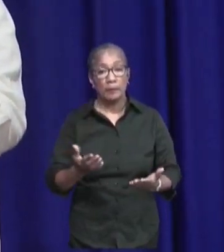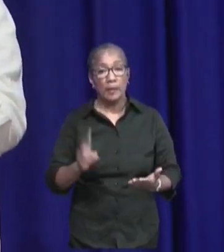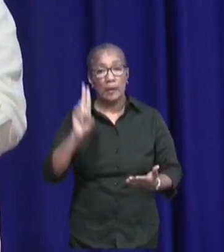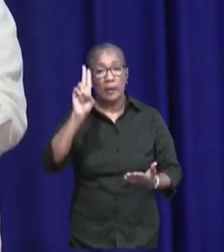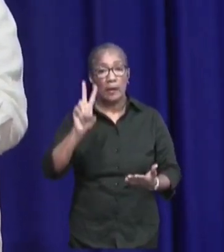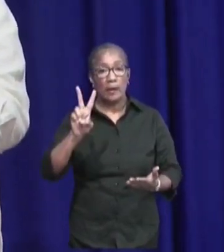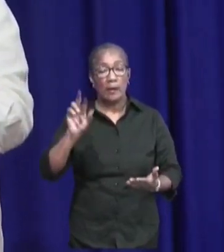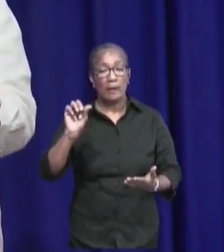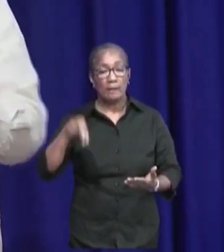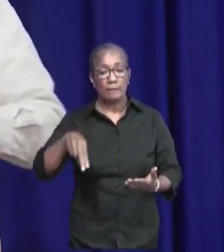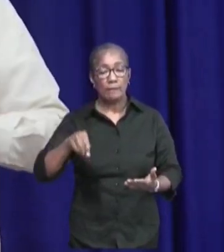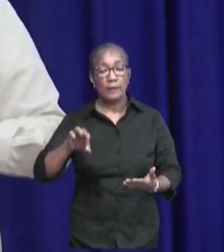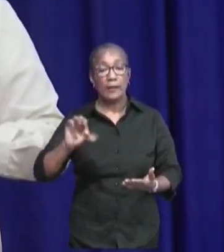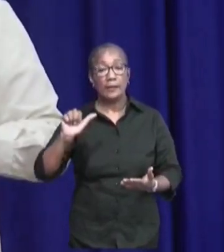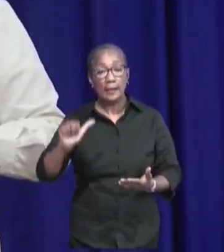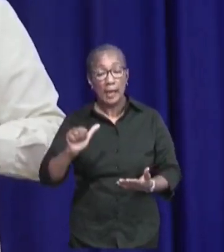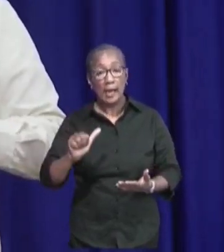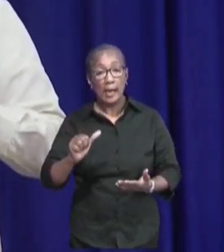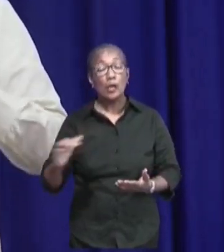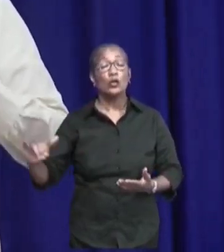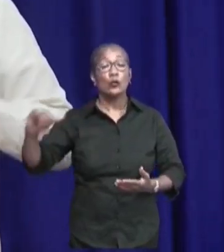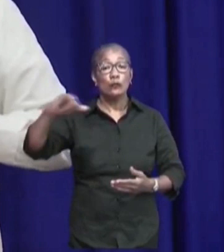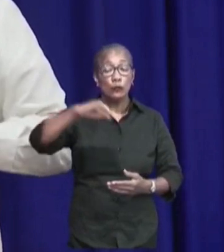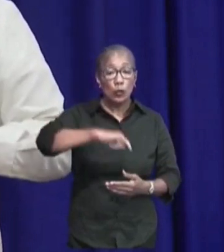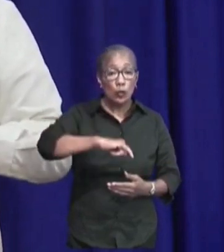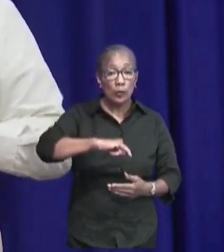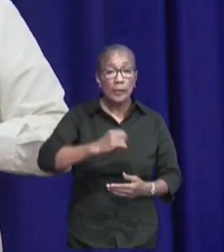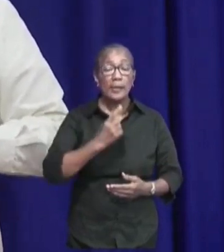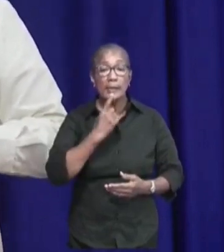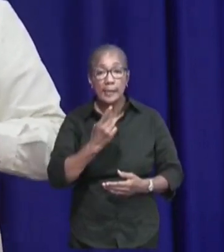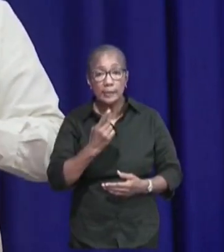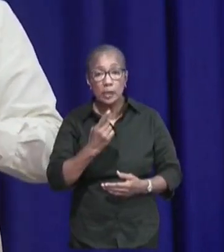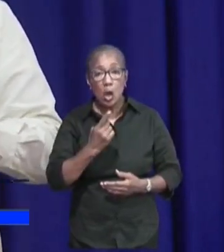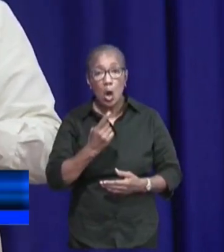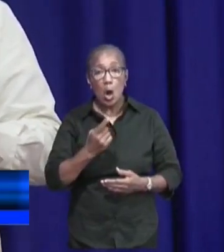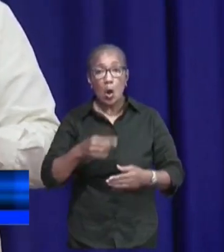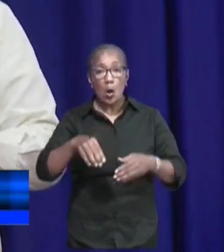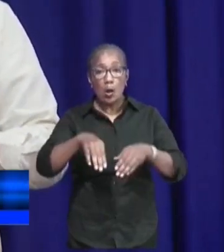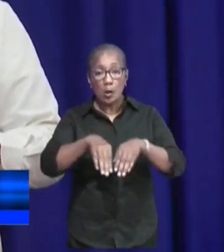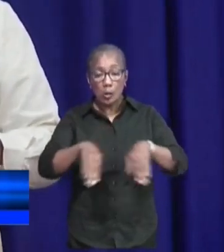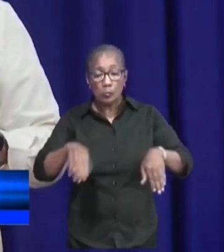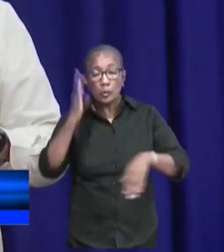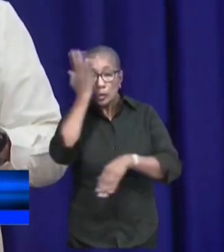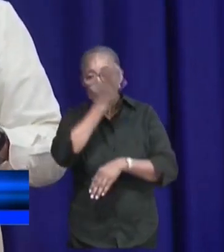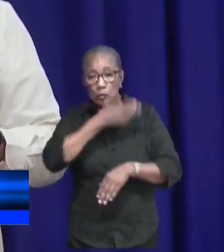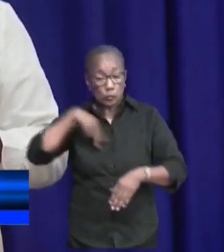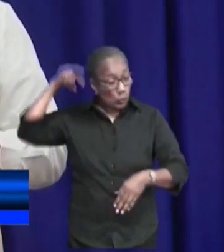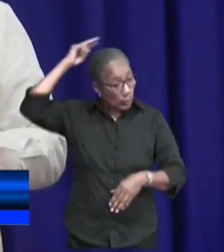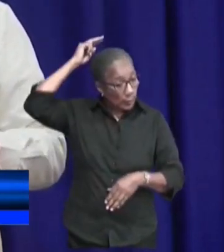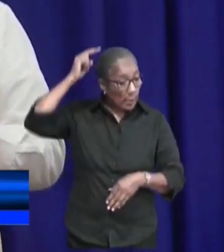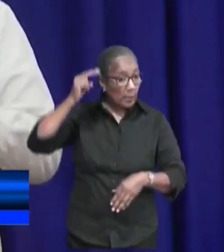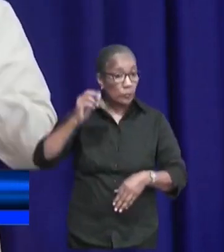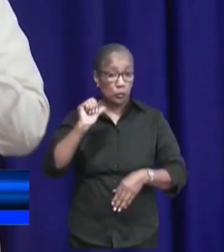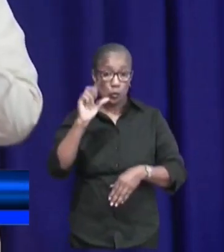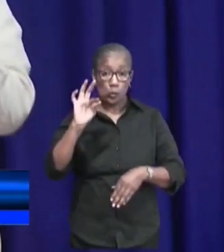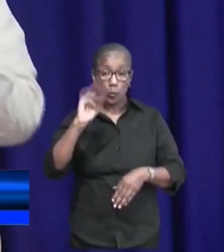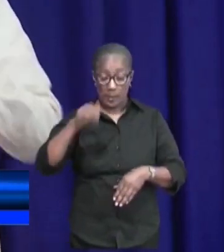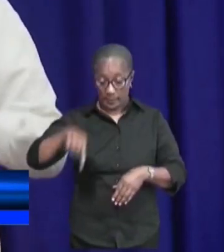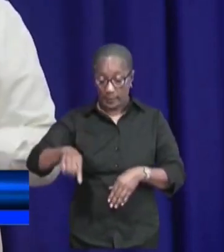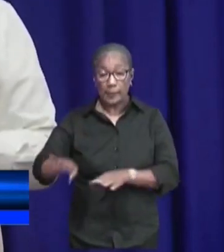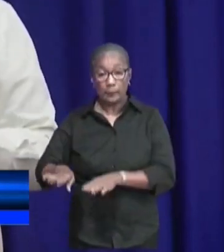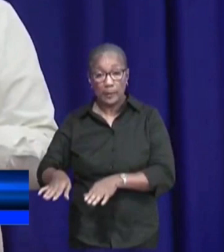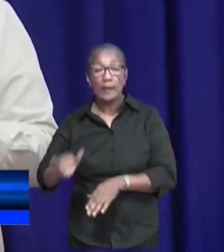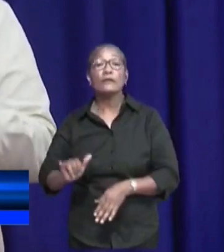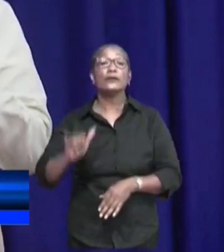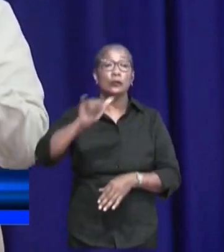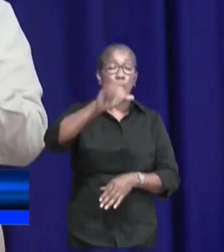Havana. In eerste instantie is die vlucht bedoeld om gestrande Cubanen vanuit Suriname te repatriëren naar Cuba. En wij